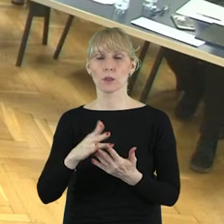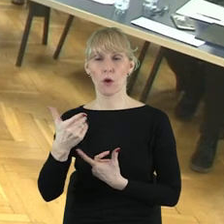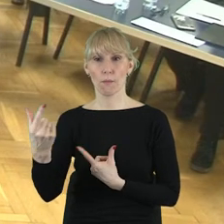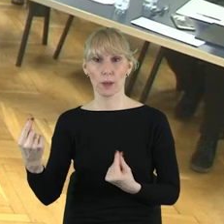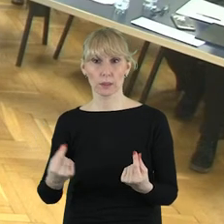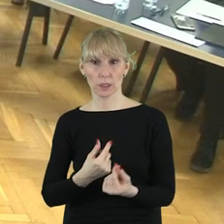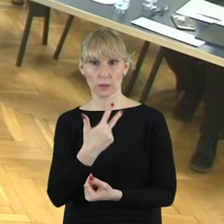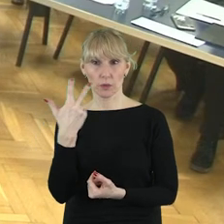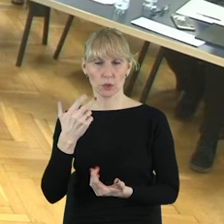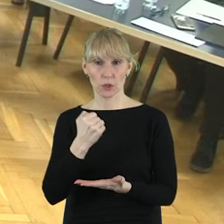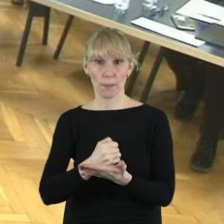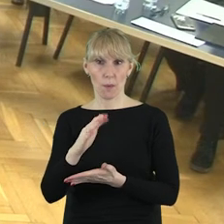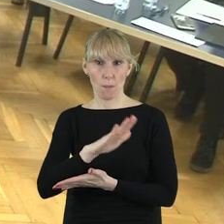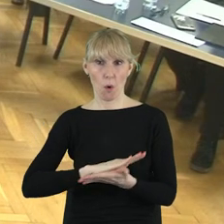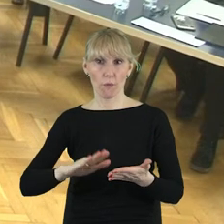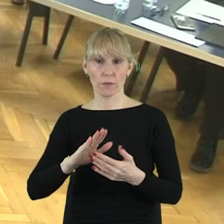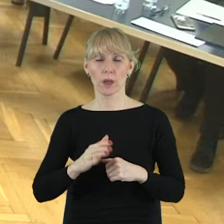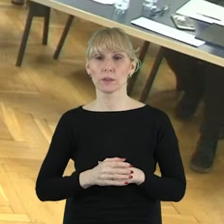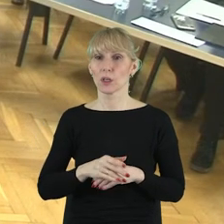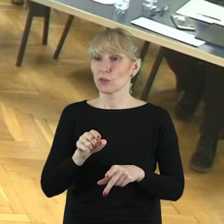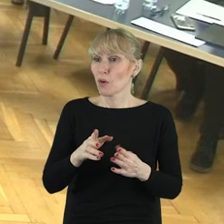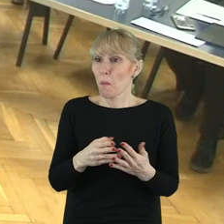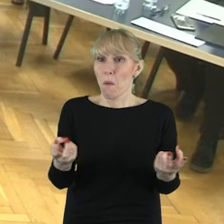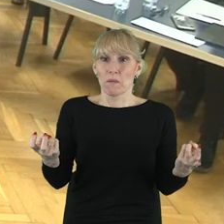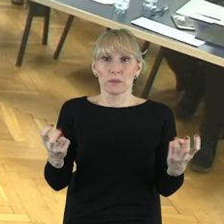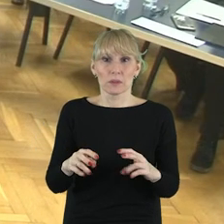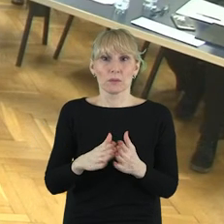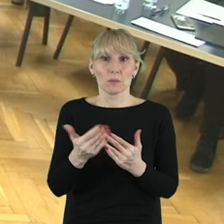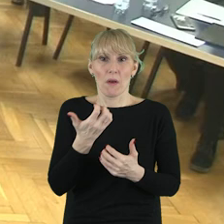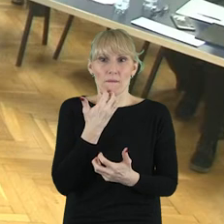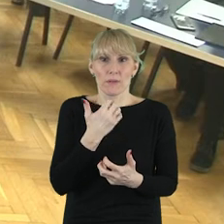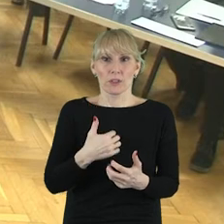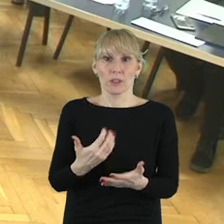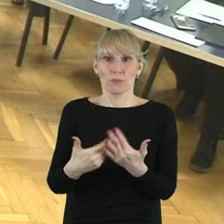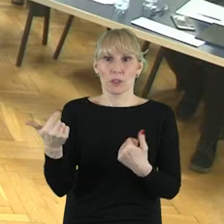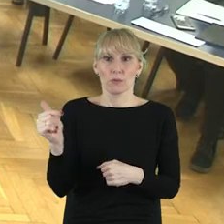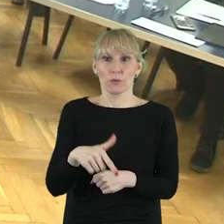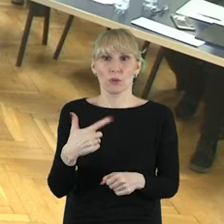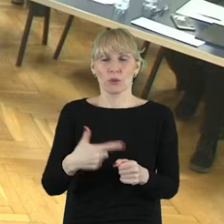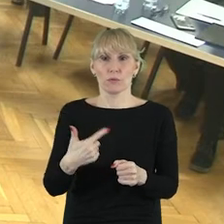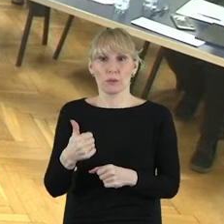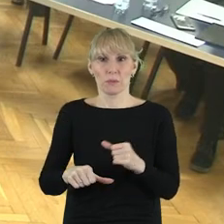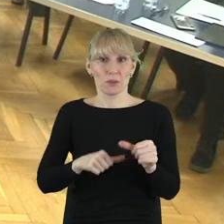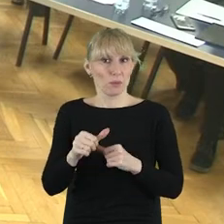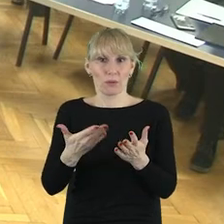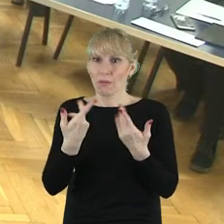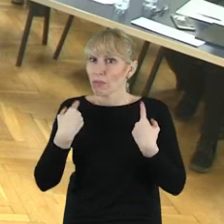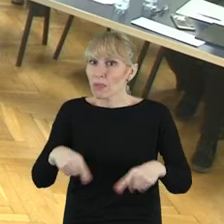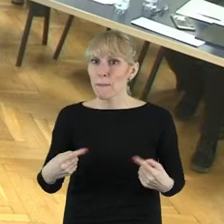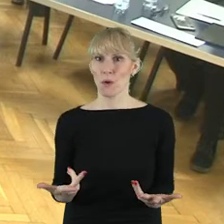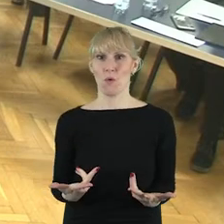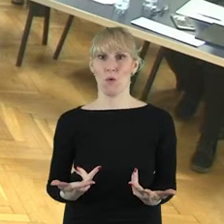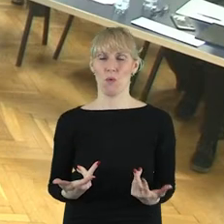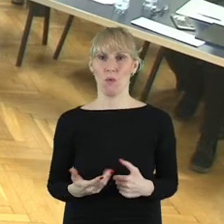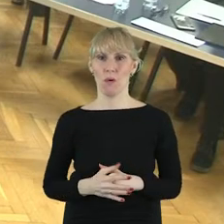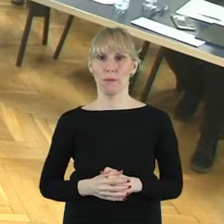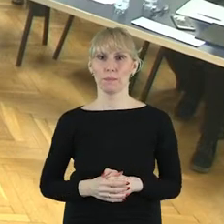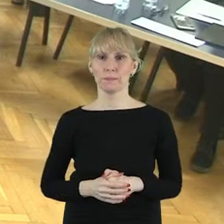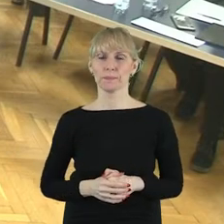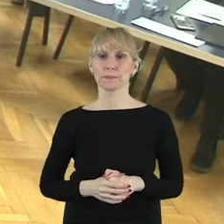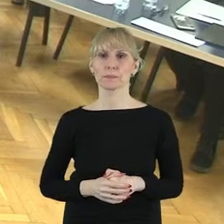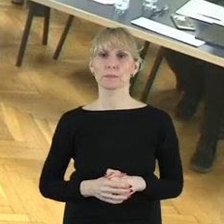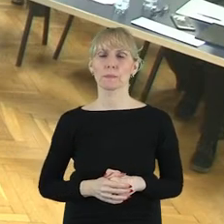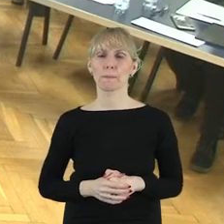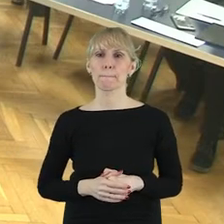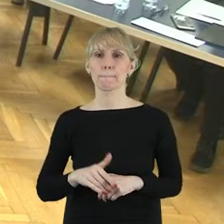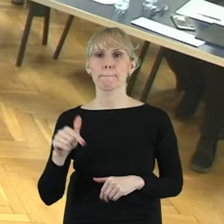Trzech Powiatów. To tylko przykłady, ale żadne nowe LGD nie powstało przed 2022 rokiem. Warto w tym miejscu zauważyć,